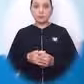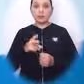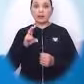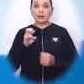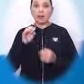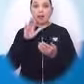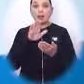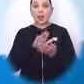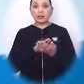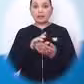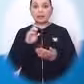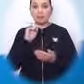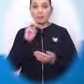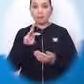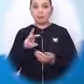накладываем